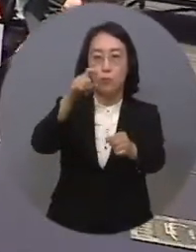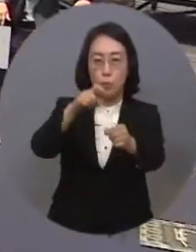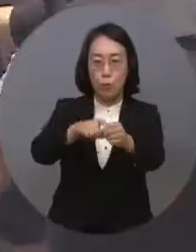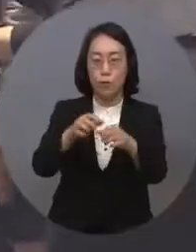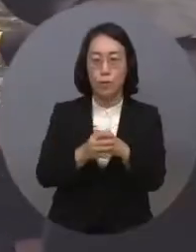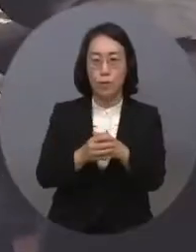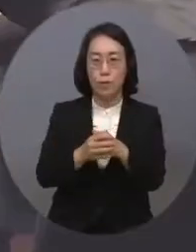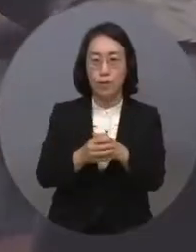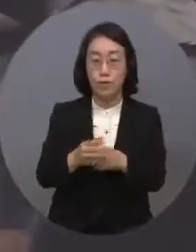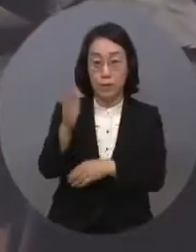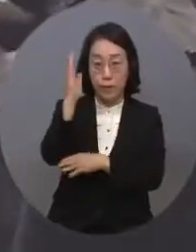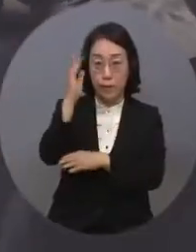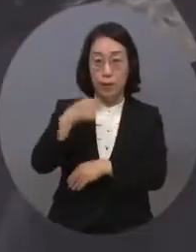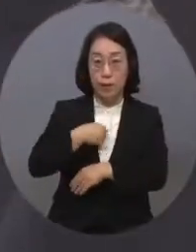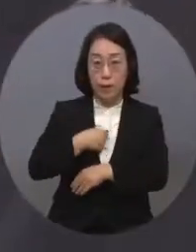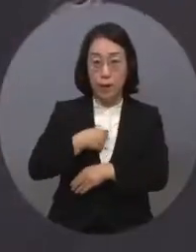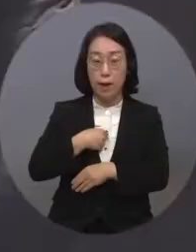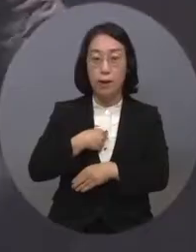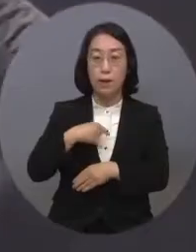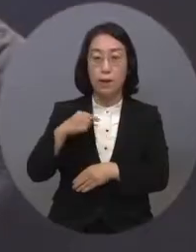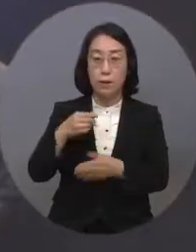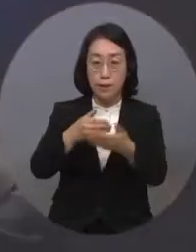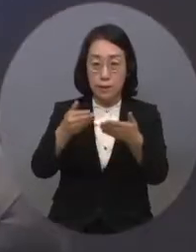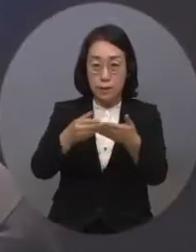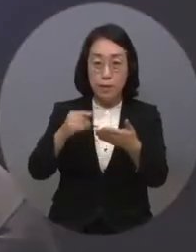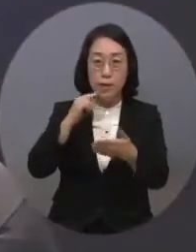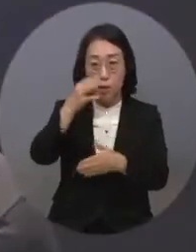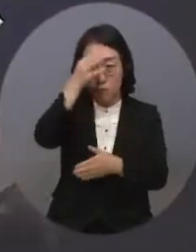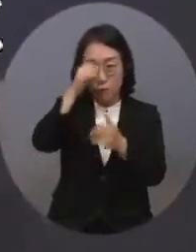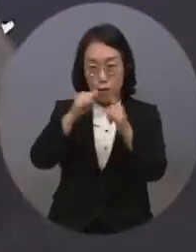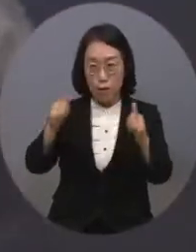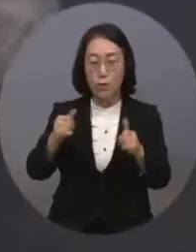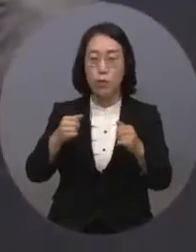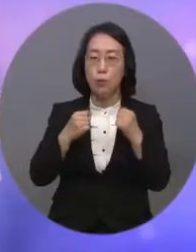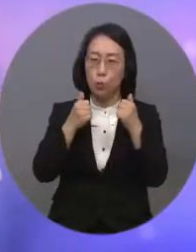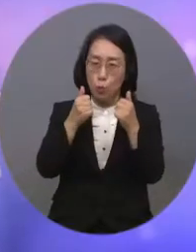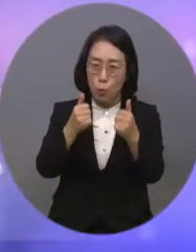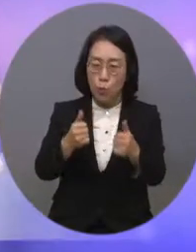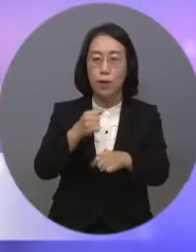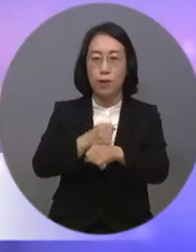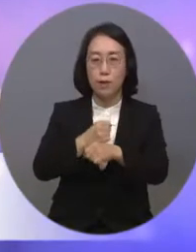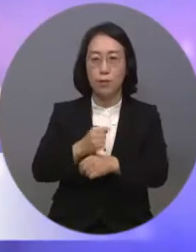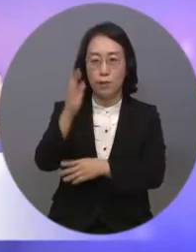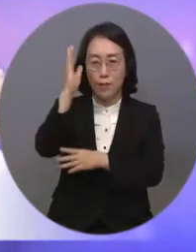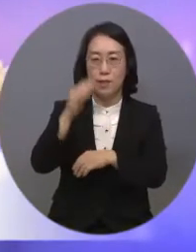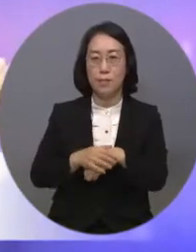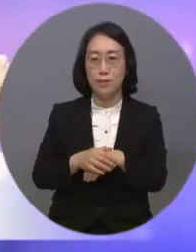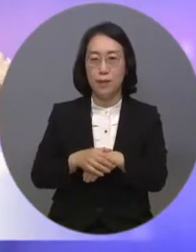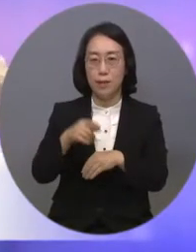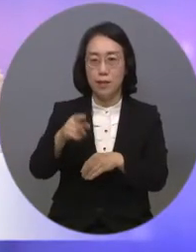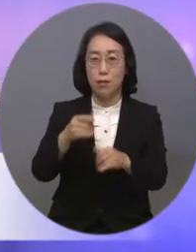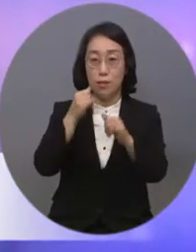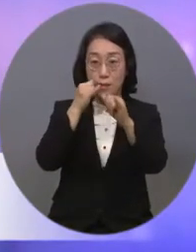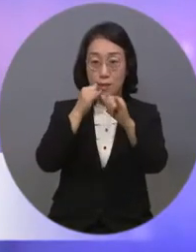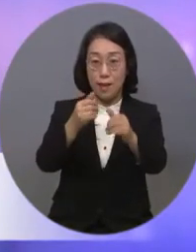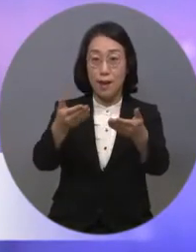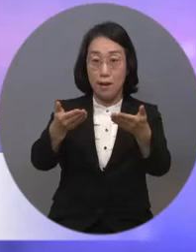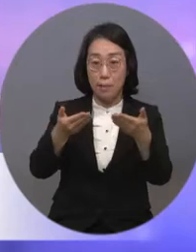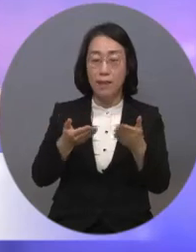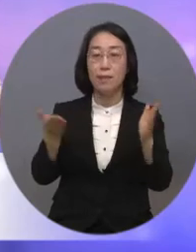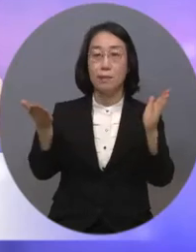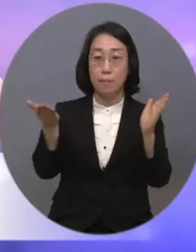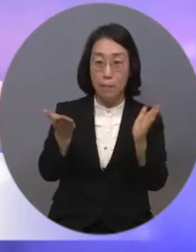소감을 통해 서해가로서 최선을 다하겠다는 의지를 밝혔습니다. 이런 상에